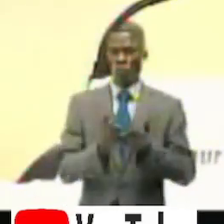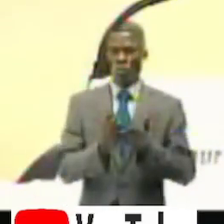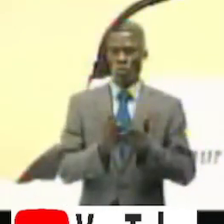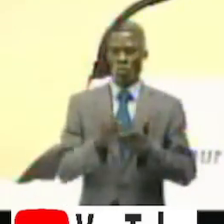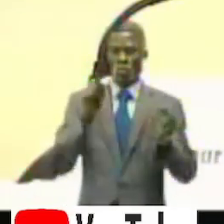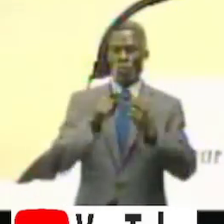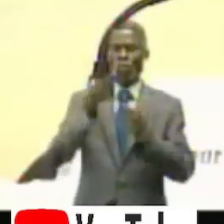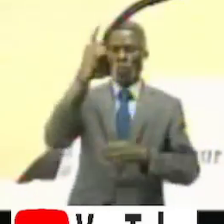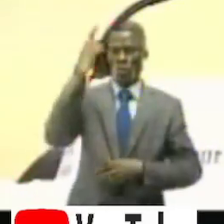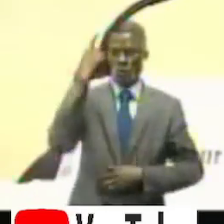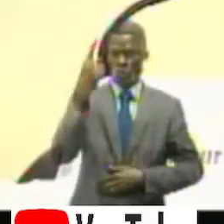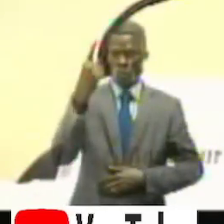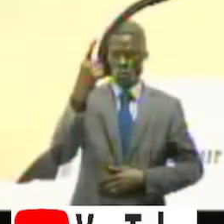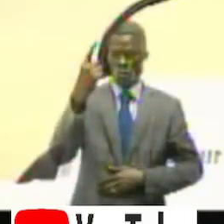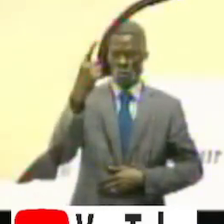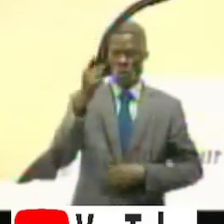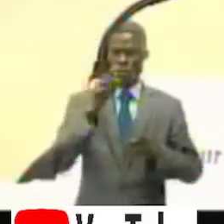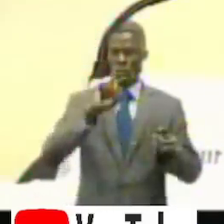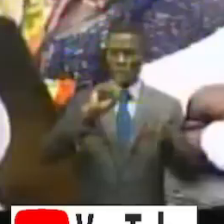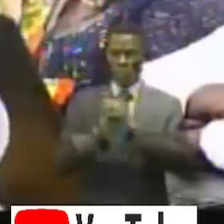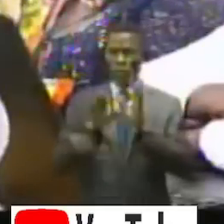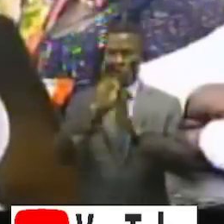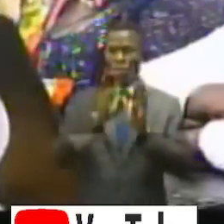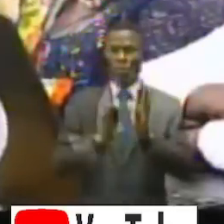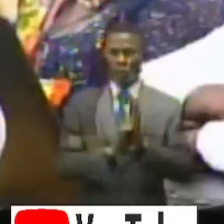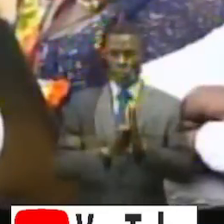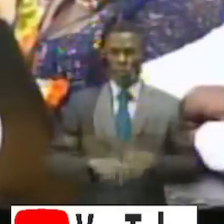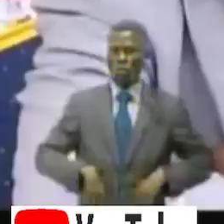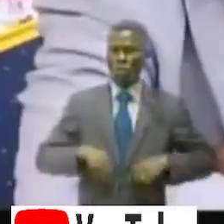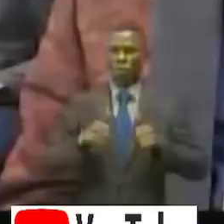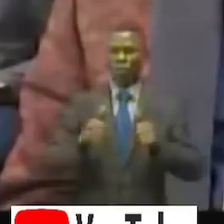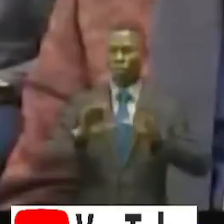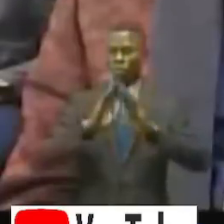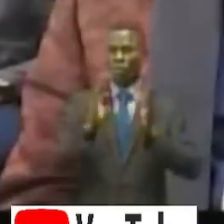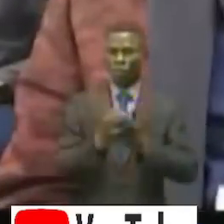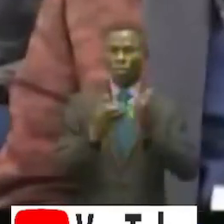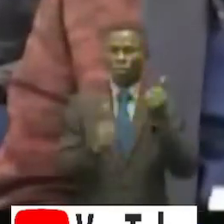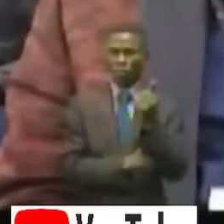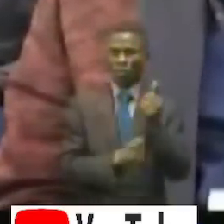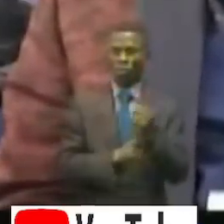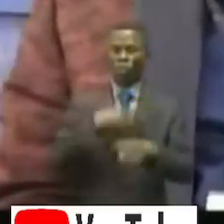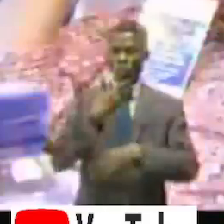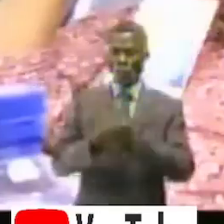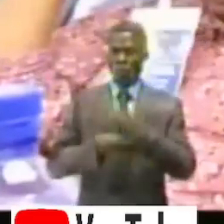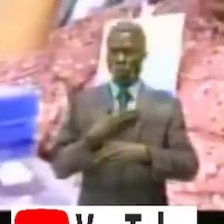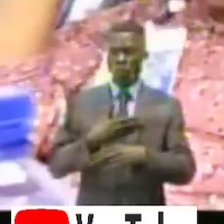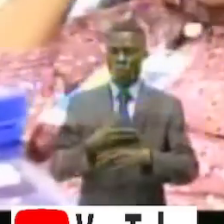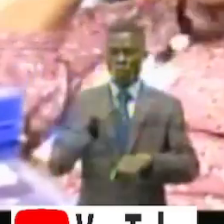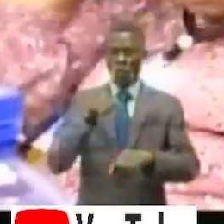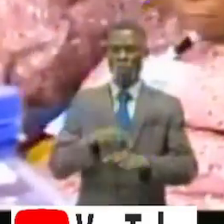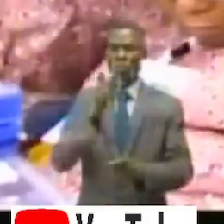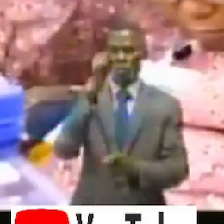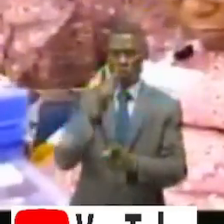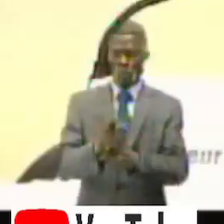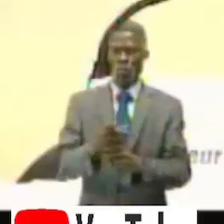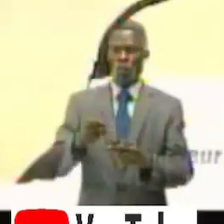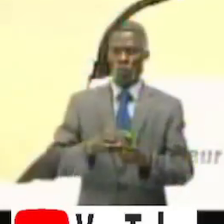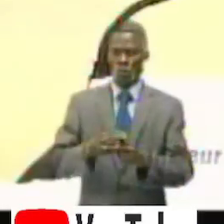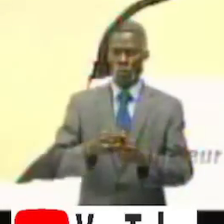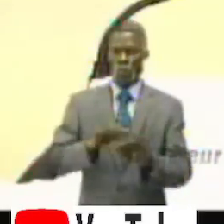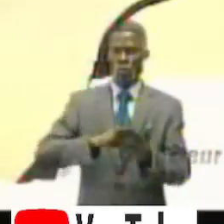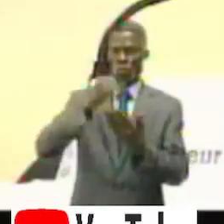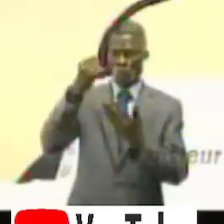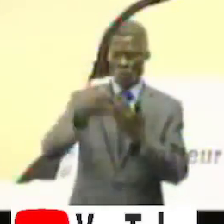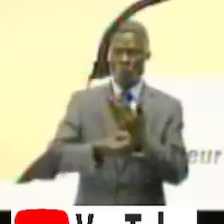but d'améliorer ce qu'on attend de chacun. La réalisation dans un temps record du projet